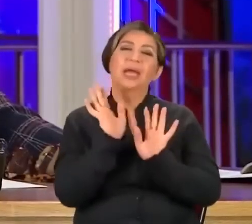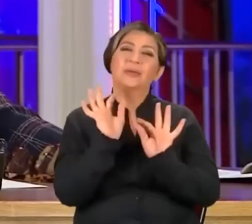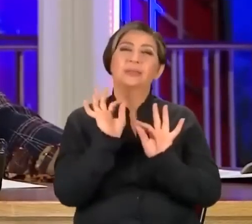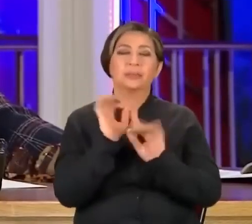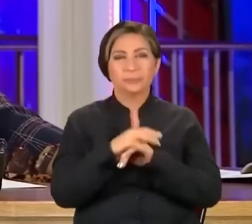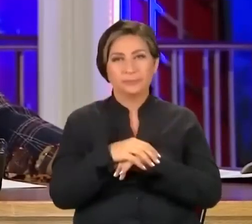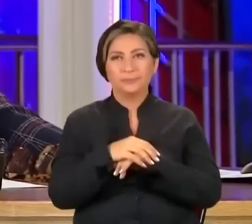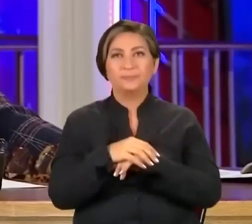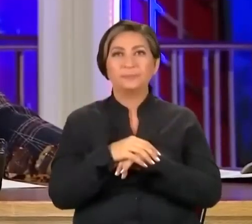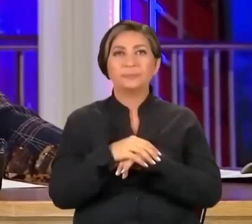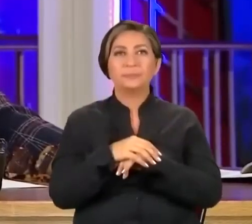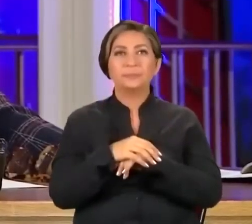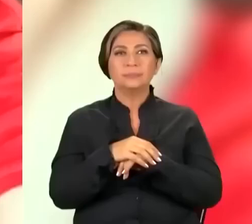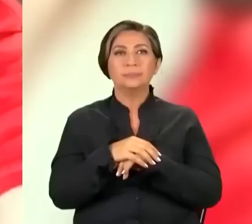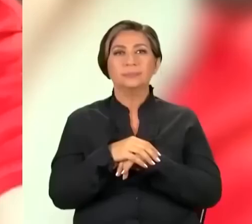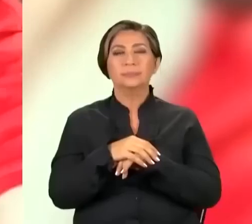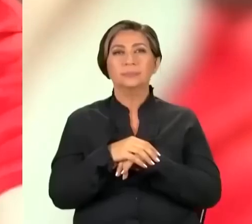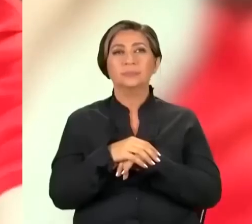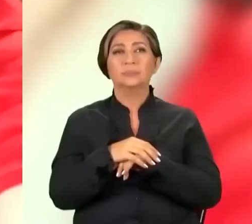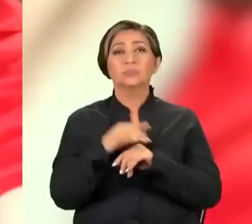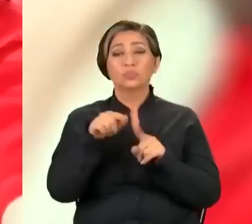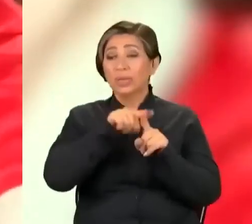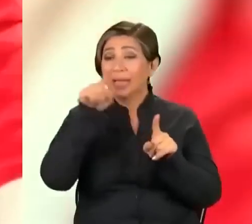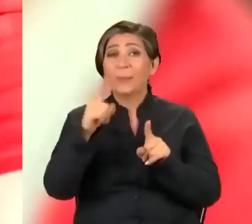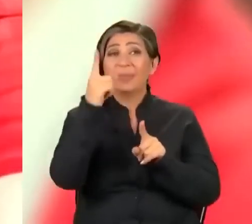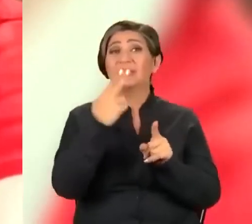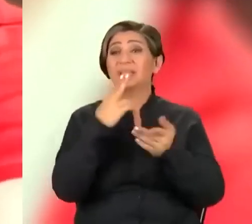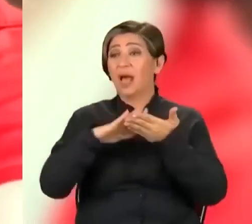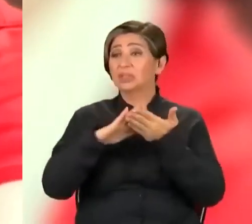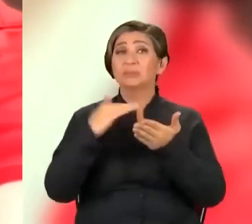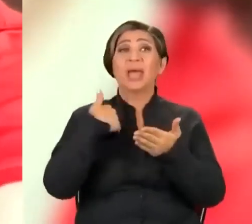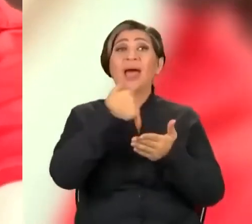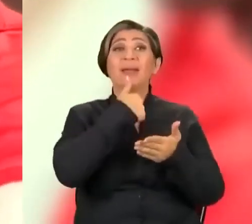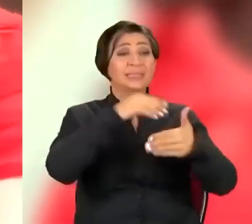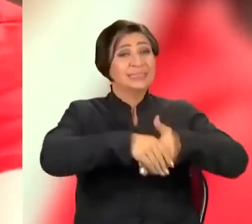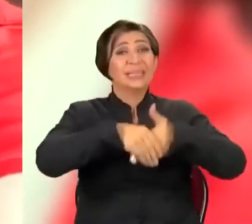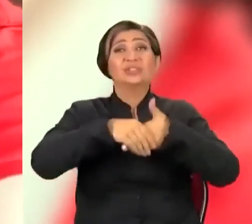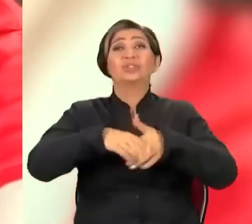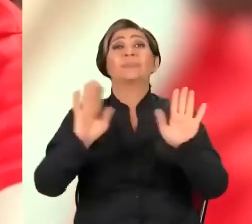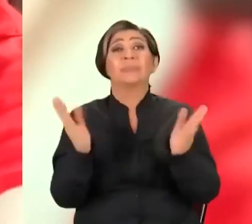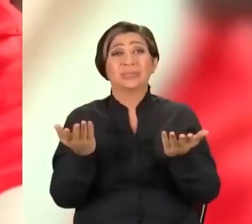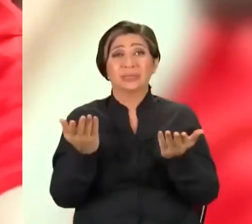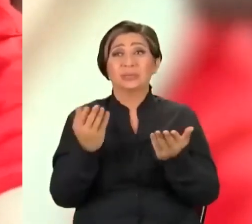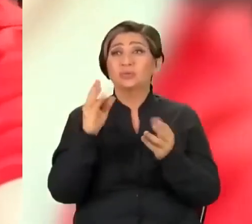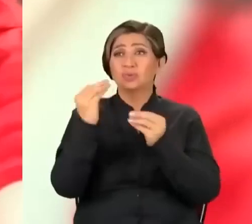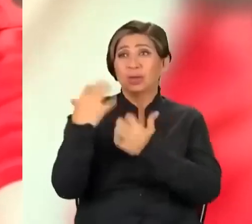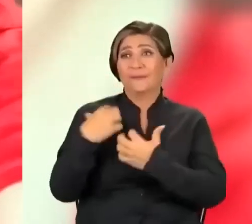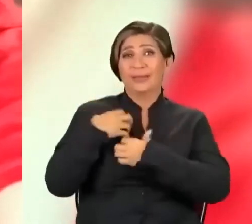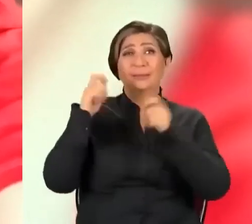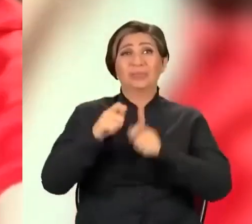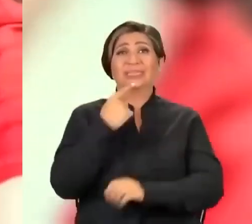aslında lazım. Evet. Devam. Bugüne kadar daha bir kız arkadaşım beni erkek arkadaşıyla tanıştırmadı çocuk bana asılacak